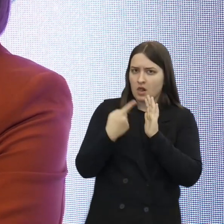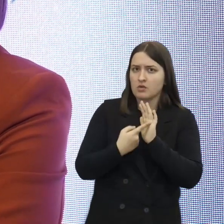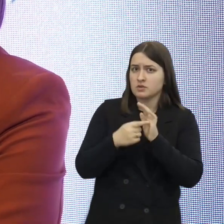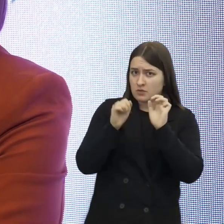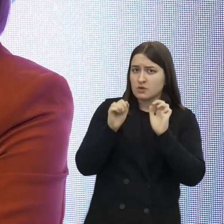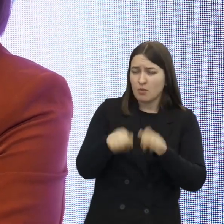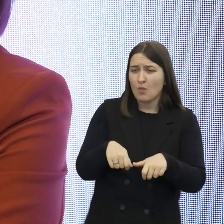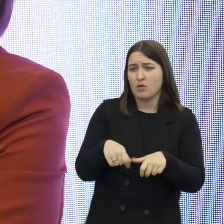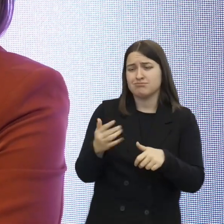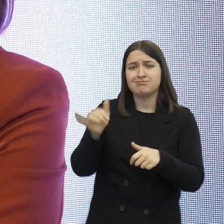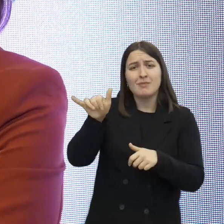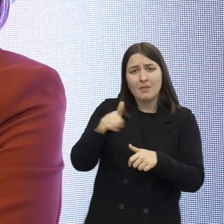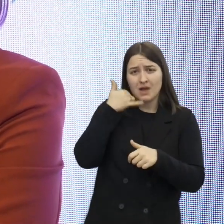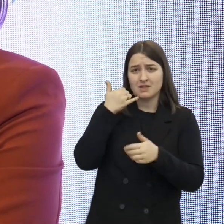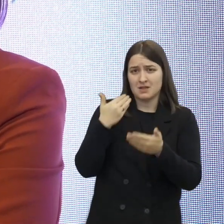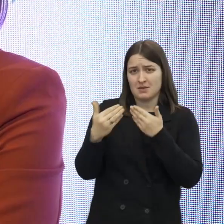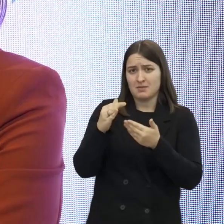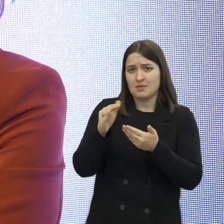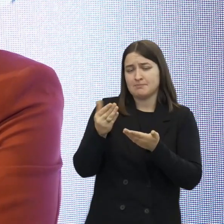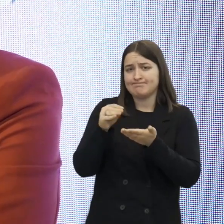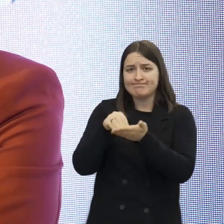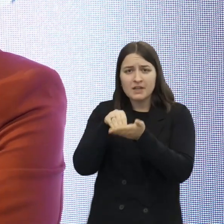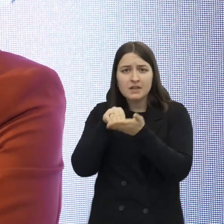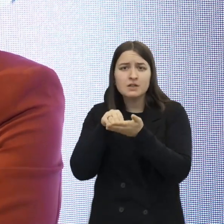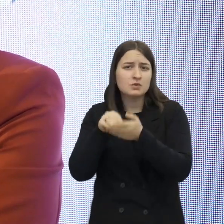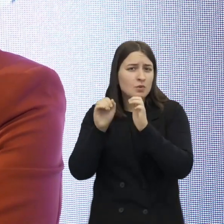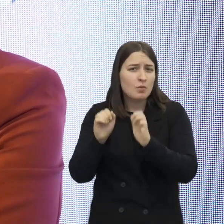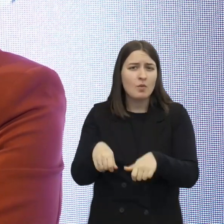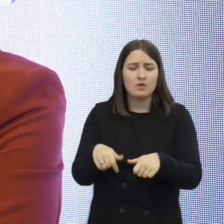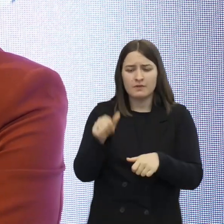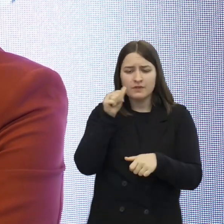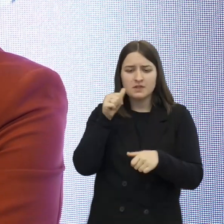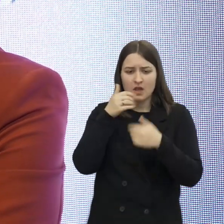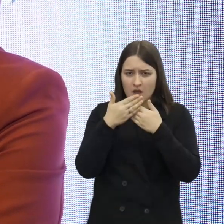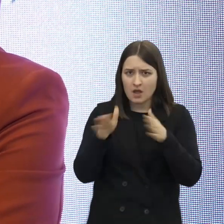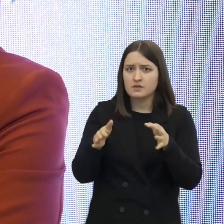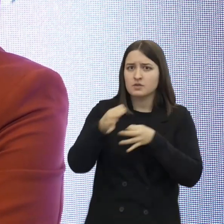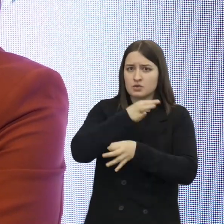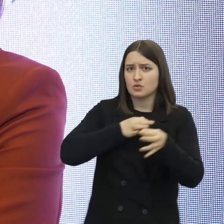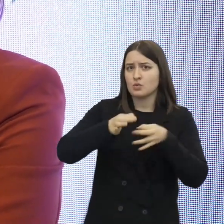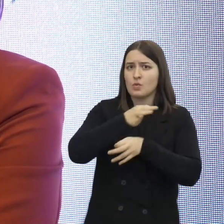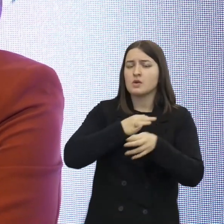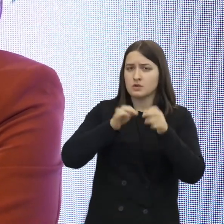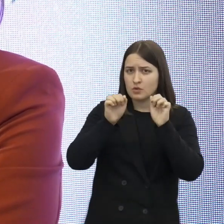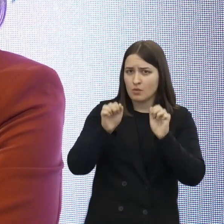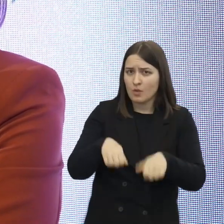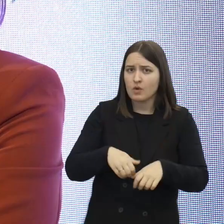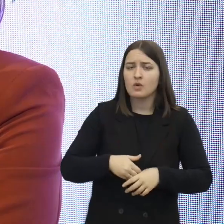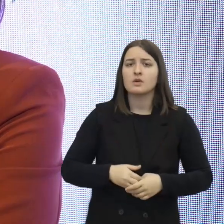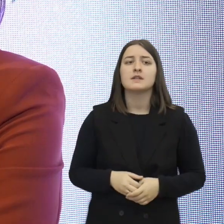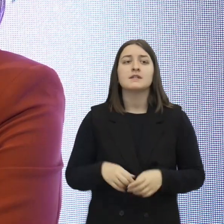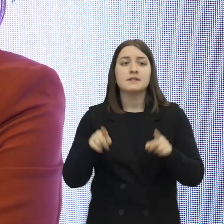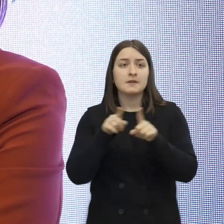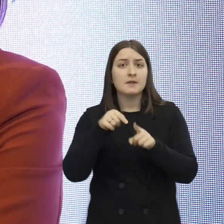paklauskite arba parašykite. Mes esame atviri diskusijai, tai tą mes tikrai darysime. Ir ką darėme ir